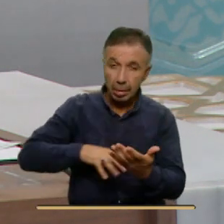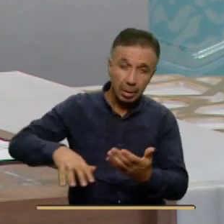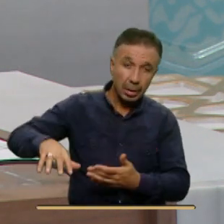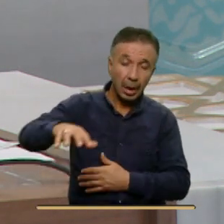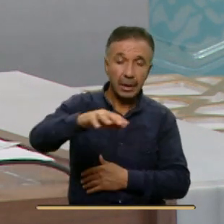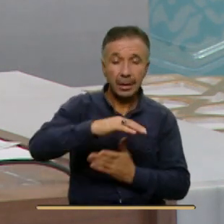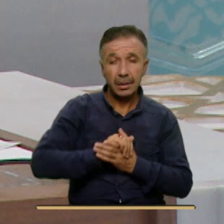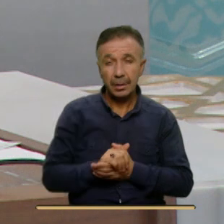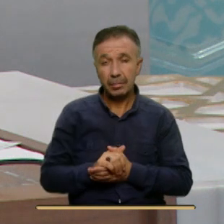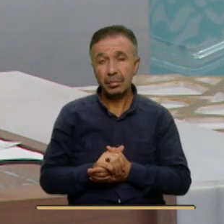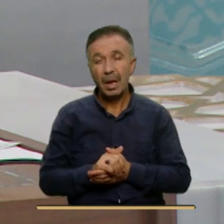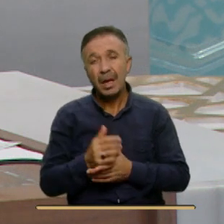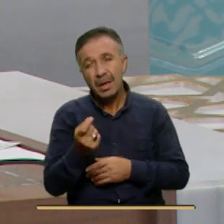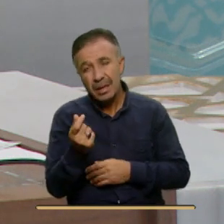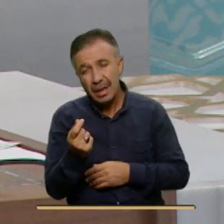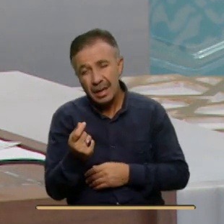küresinden zerresine,